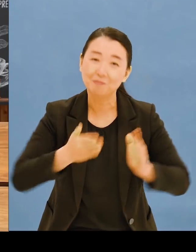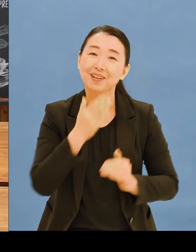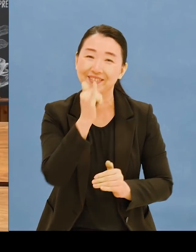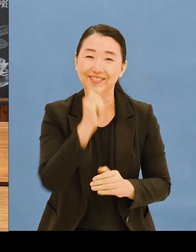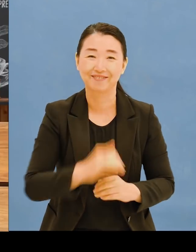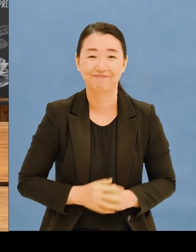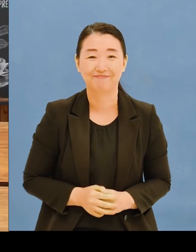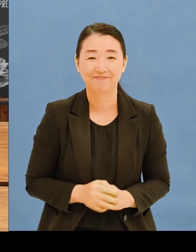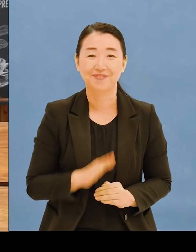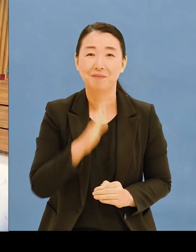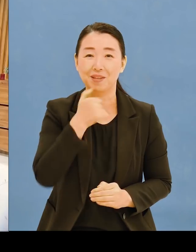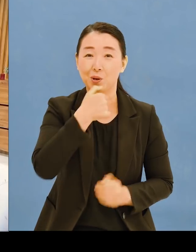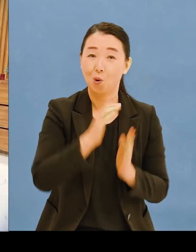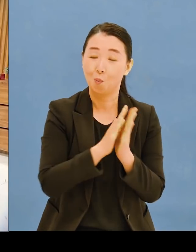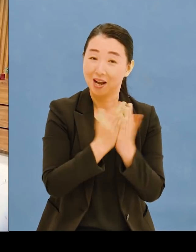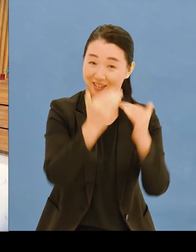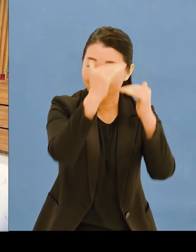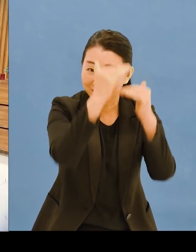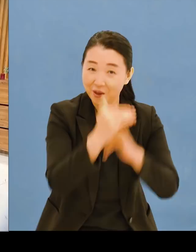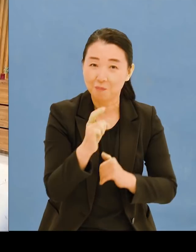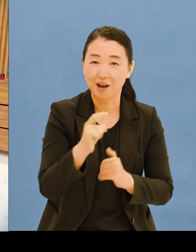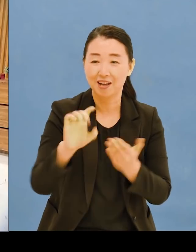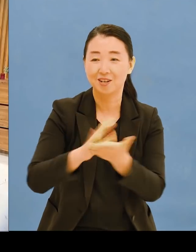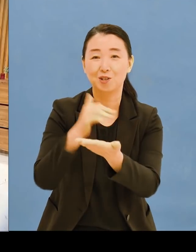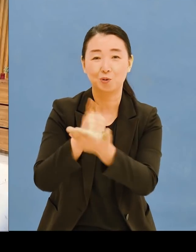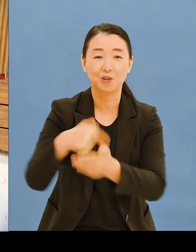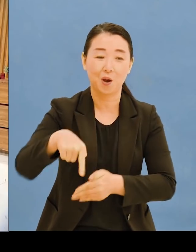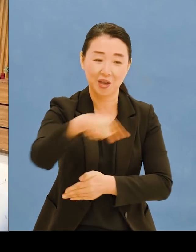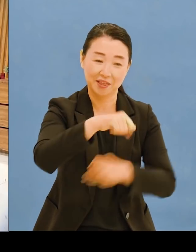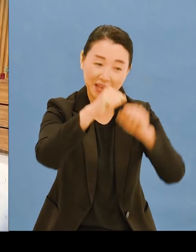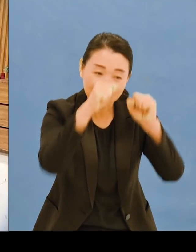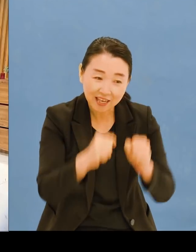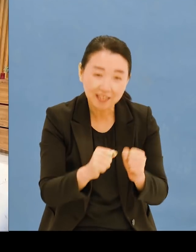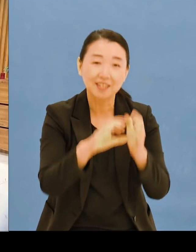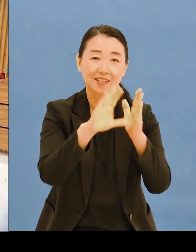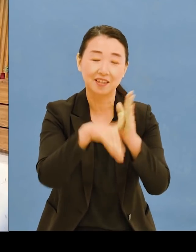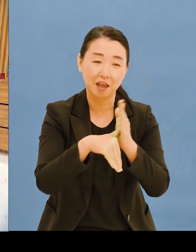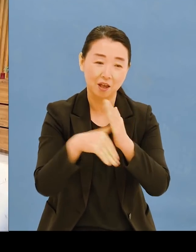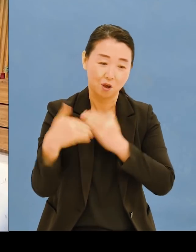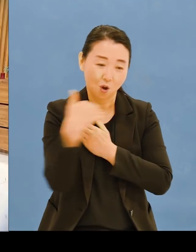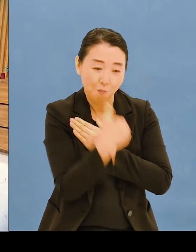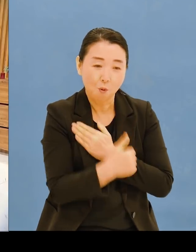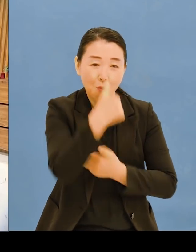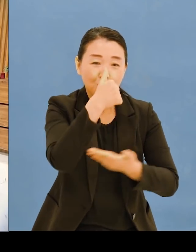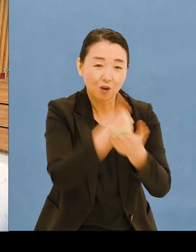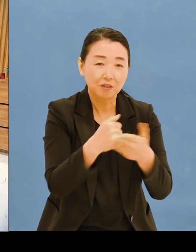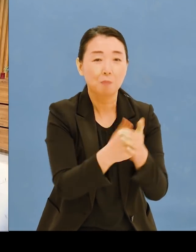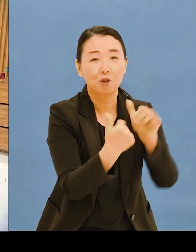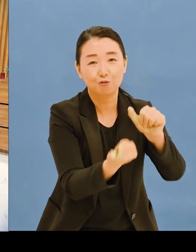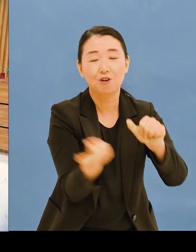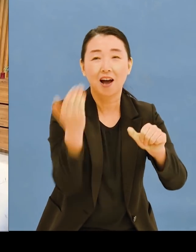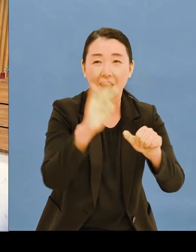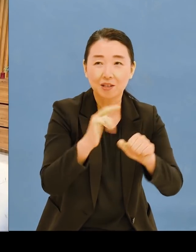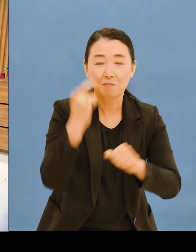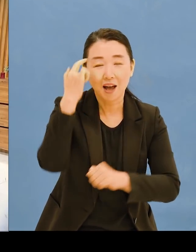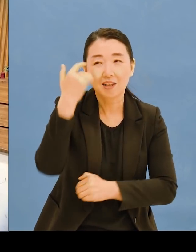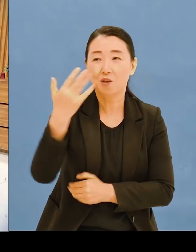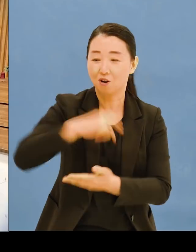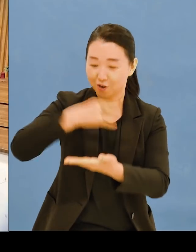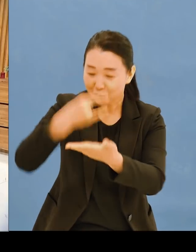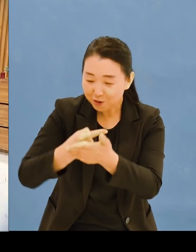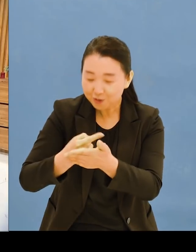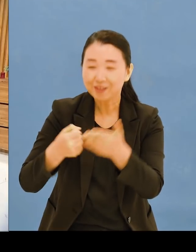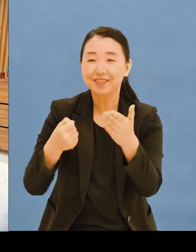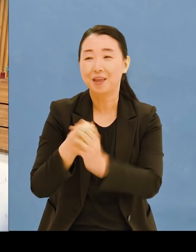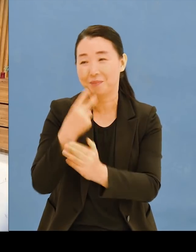수 있는 것 같아요. 맞아요. 로마서에 보면 네. 그리스도께서 너희 안에 계시면 몸은 죄로 인하여 죽으나 영은 의로 인하여